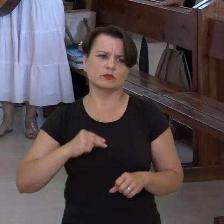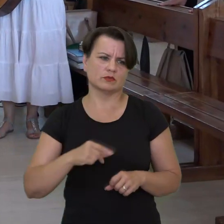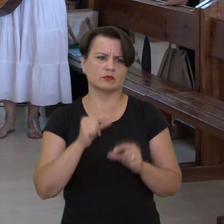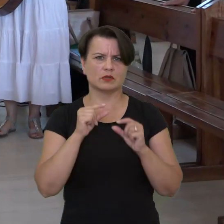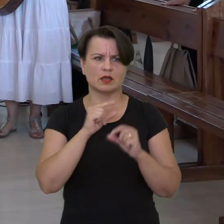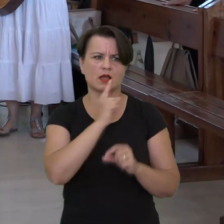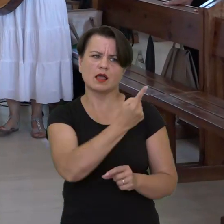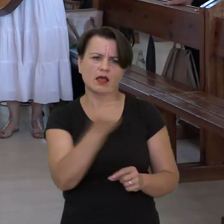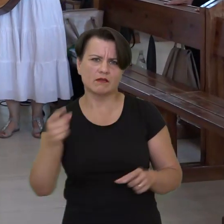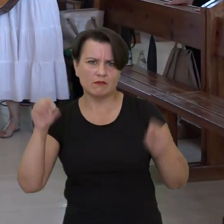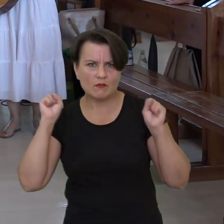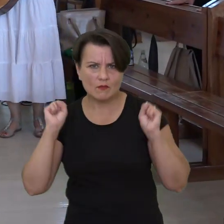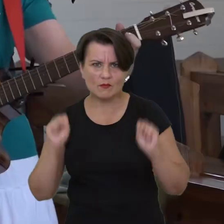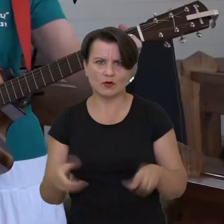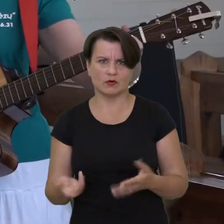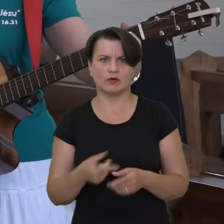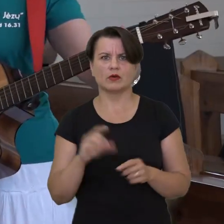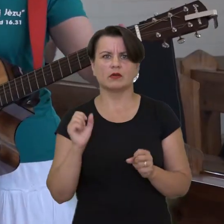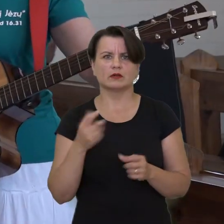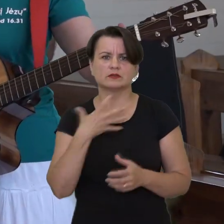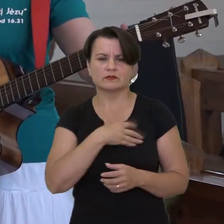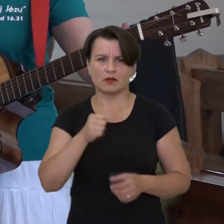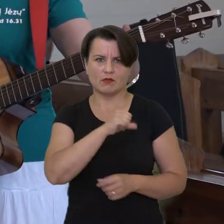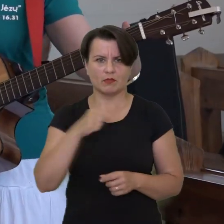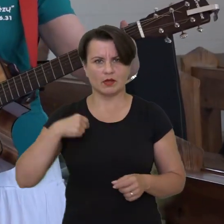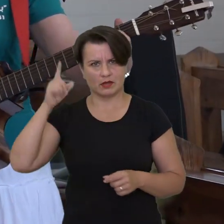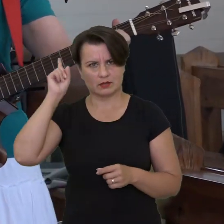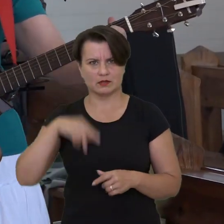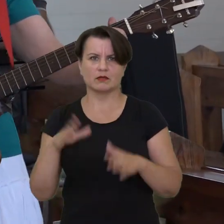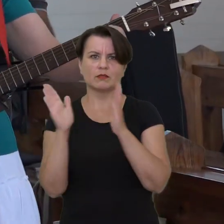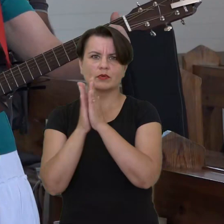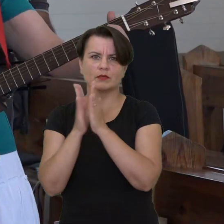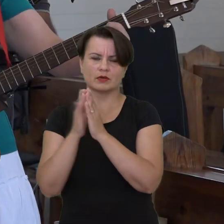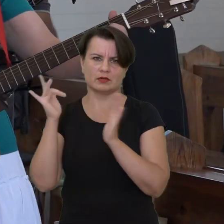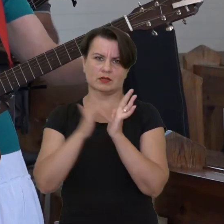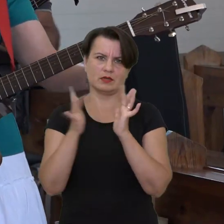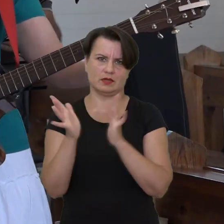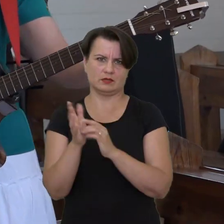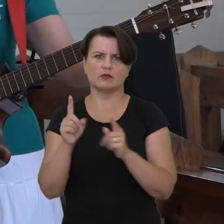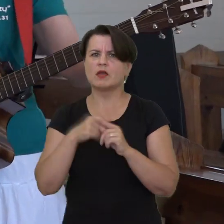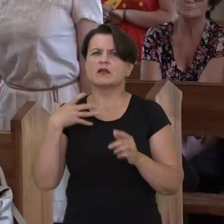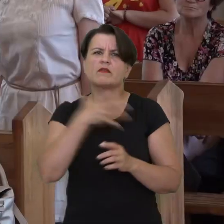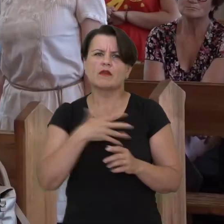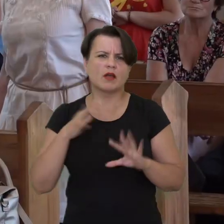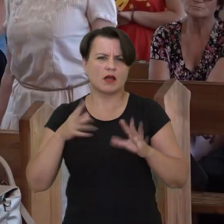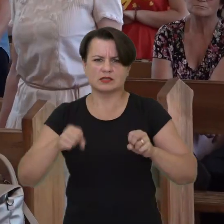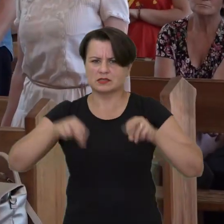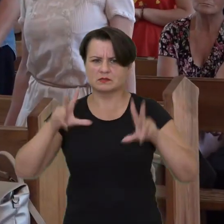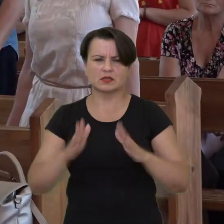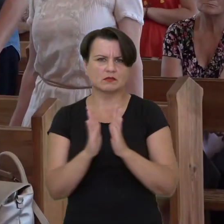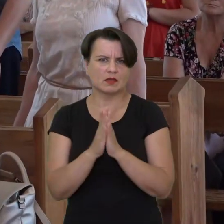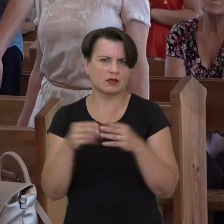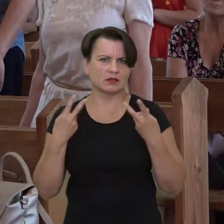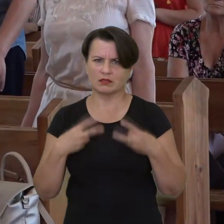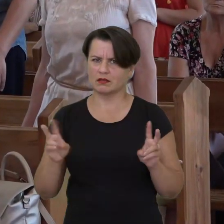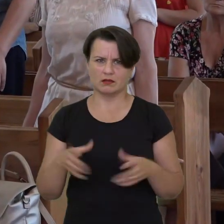tą gali daryti, iš tikrųjų tik tai reikia pačiam, nu, tiesiog patikėti, paprašyti Jėzaus nuo širdžiai, nieko čia ypatingo nereikia, iš tikrųjų, niekokių ypatingų maldų nereikia,